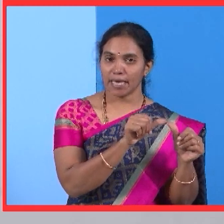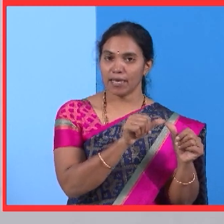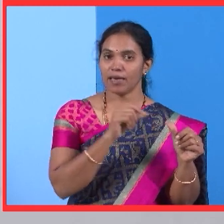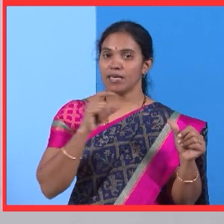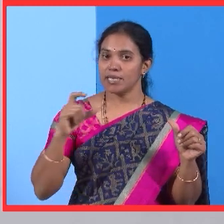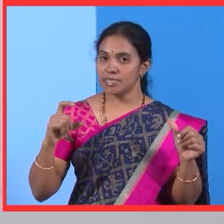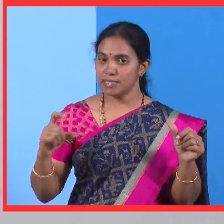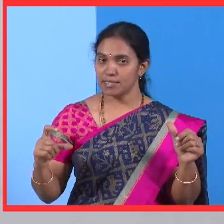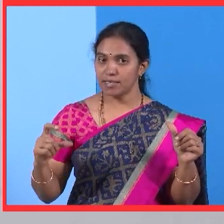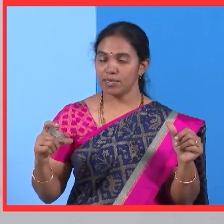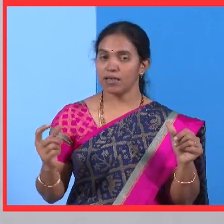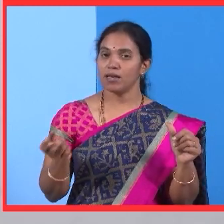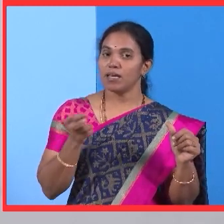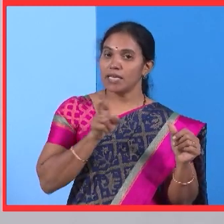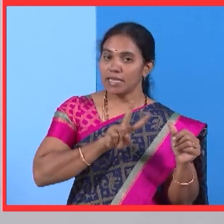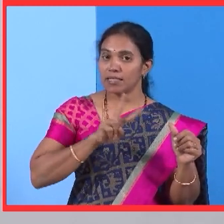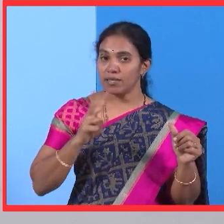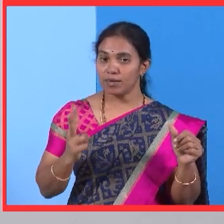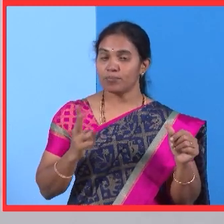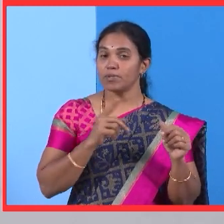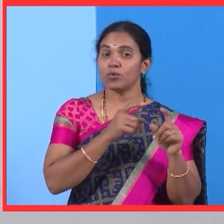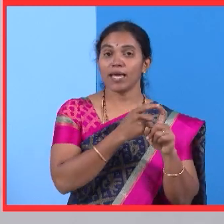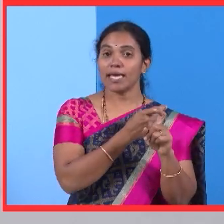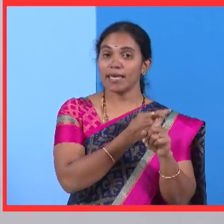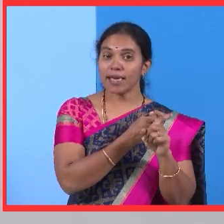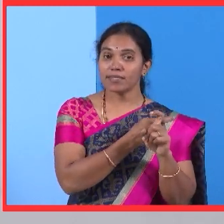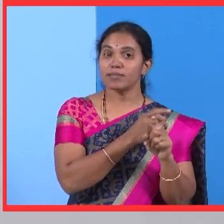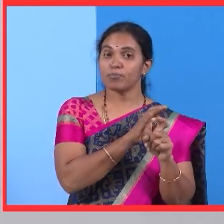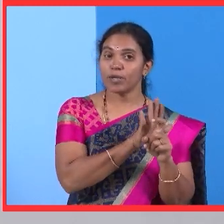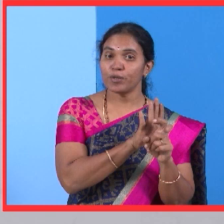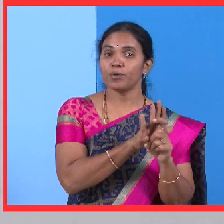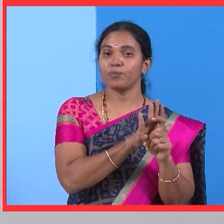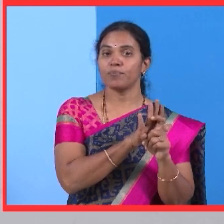என்ற புள்ளிகளின் எக்ஸாய தொலைவுகளின் சராசரி,